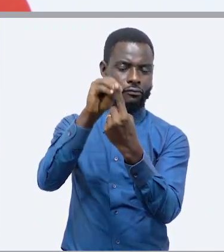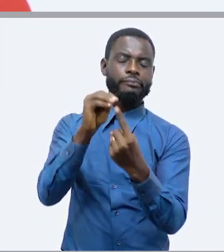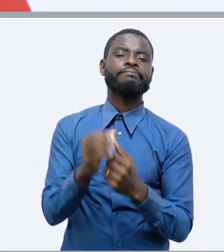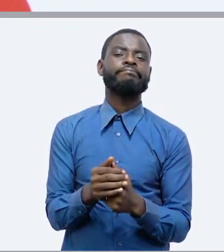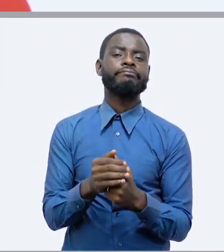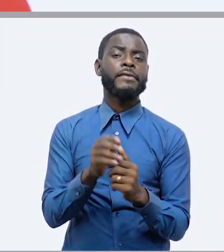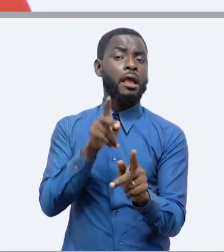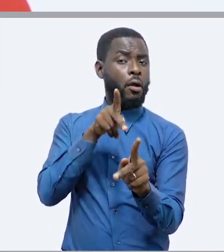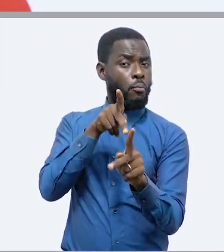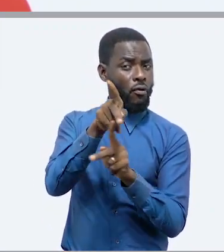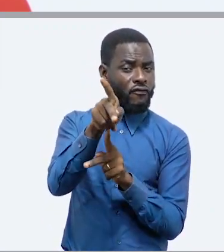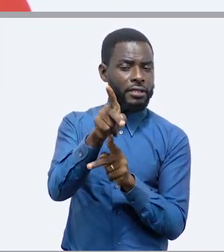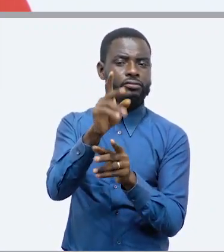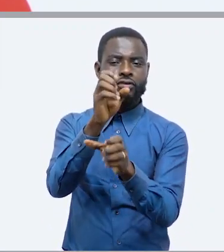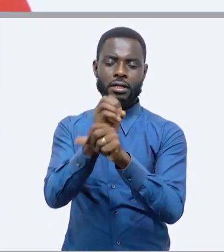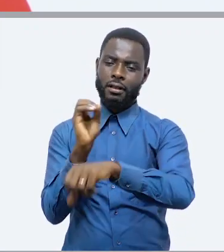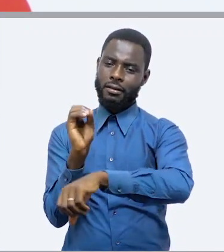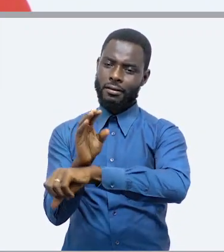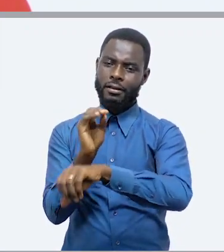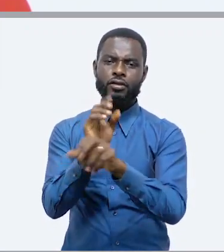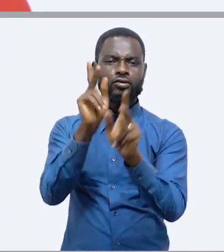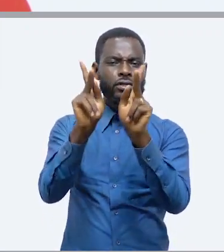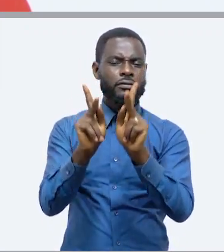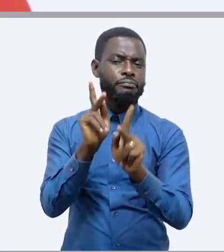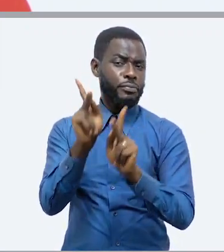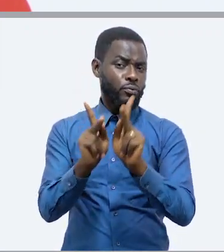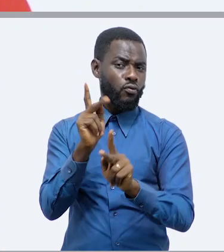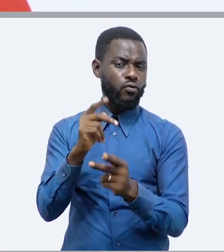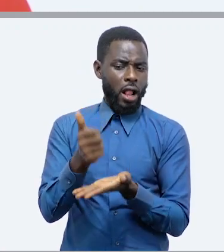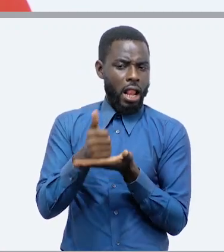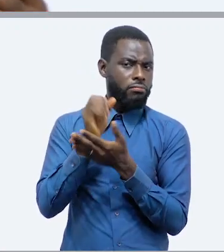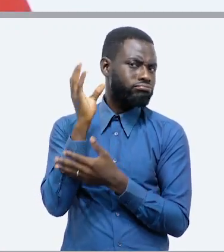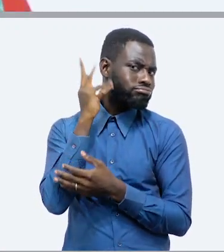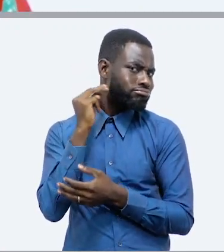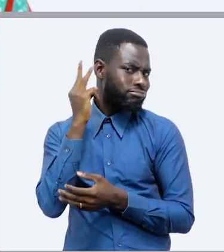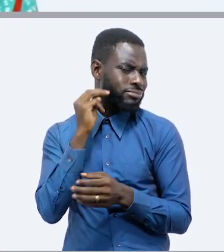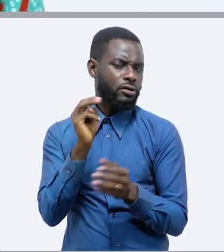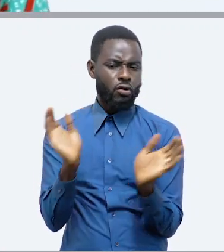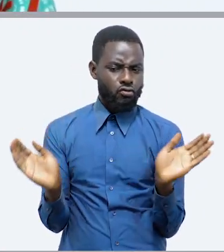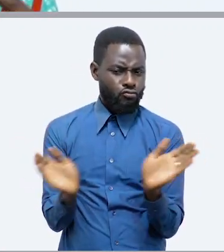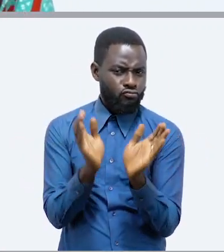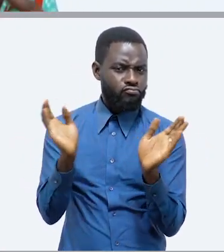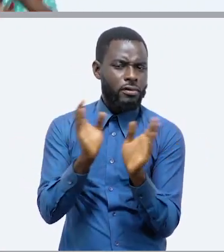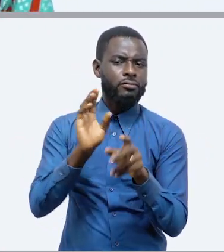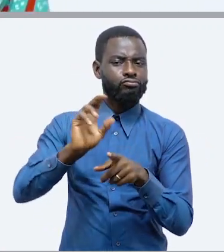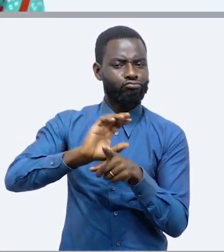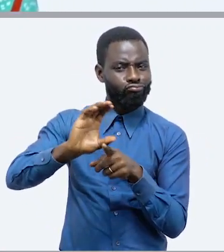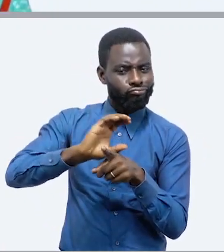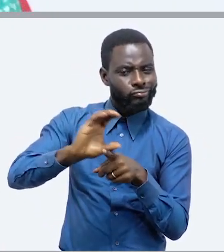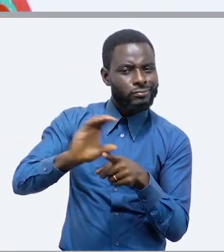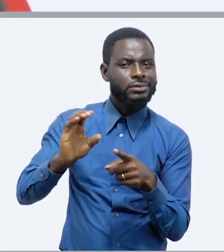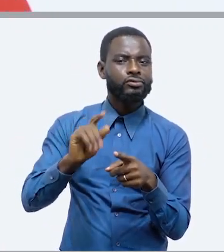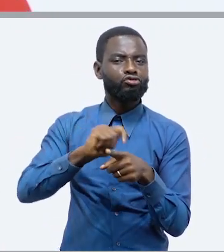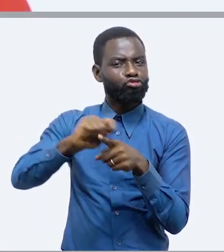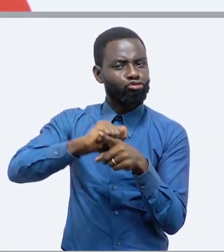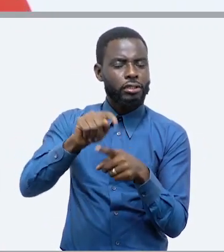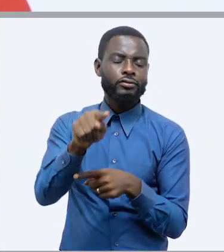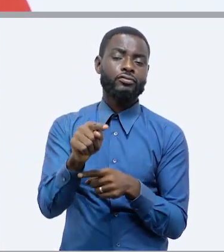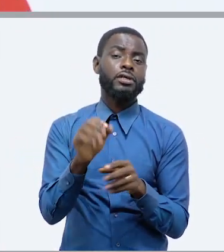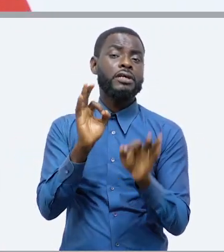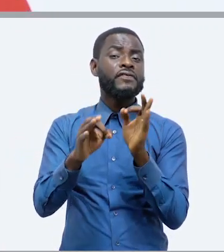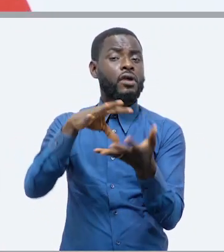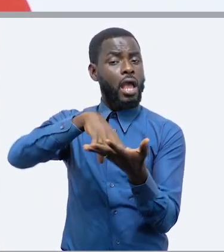Keji oye invest ni o tawa noya kase ni ye manse. Bono ke me ba shran, ke bo na nyue. Eha ba